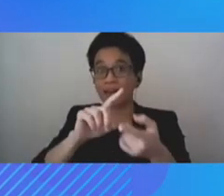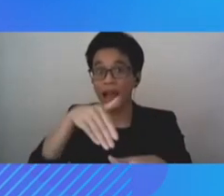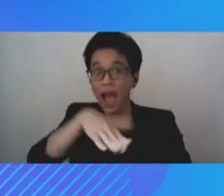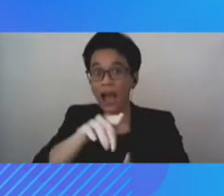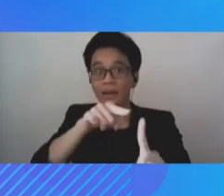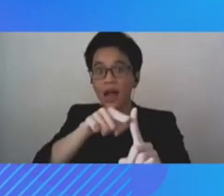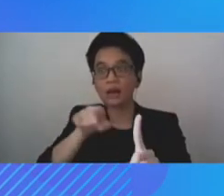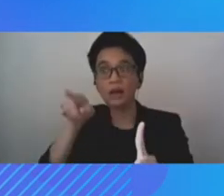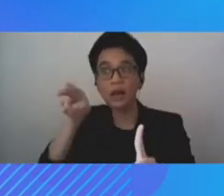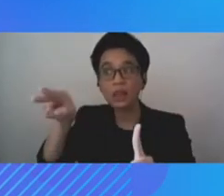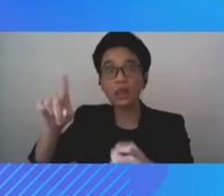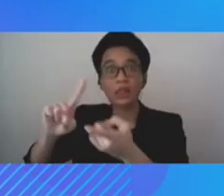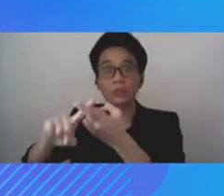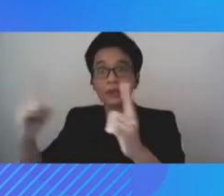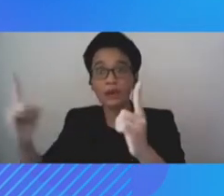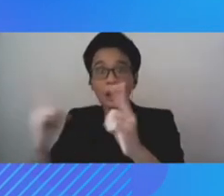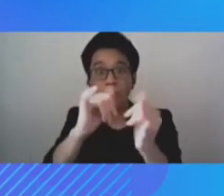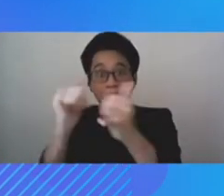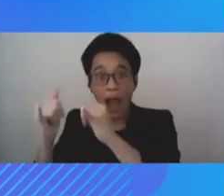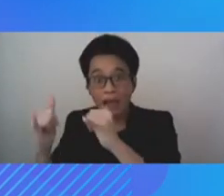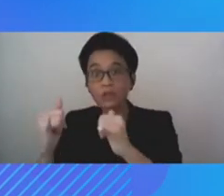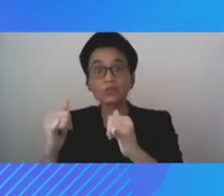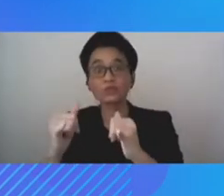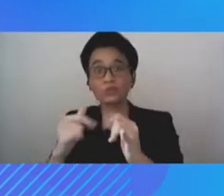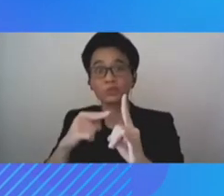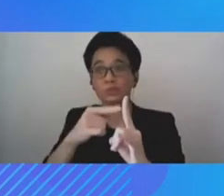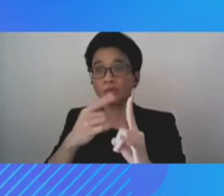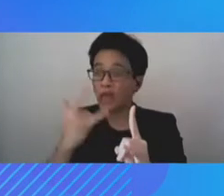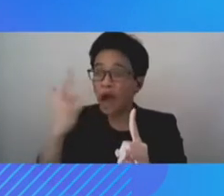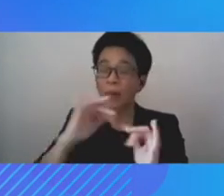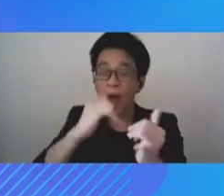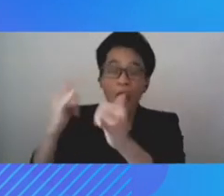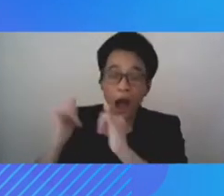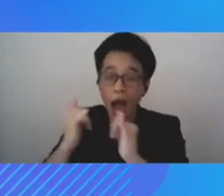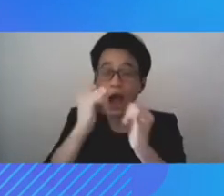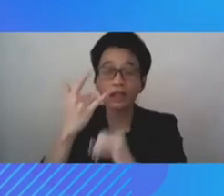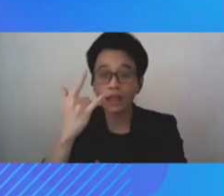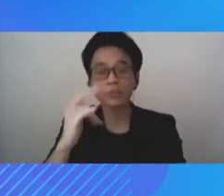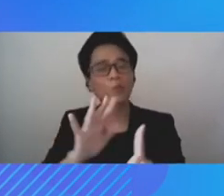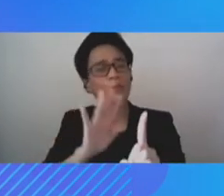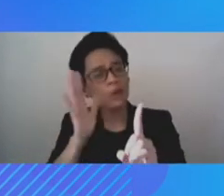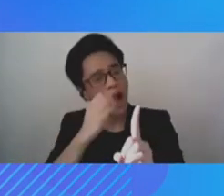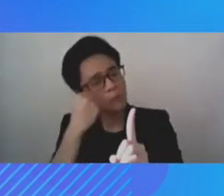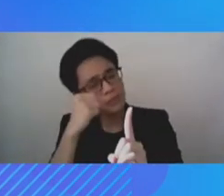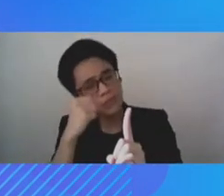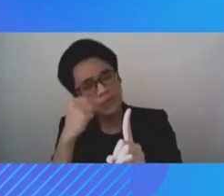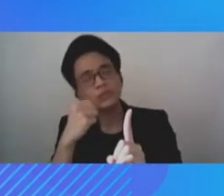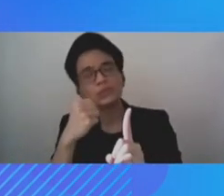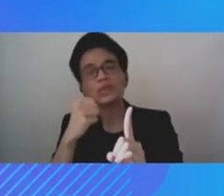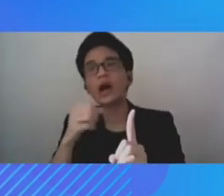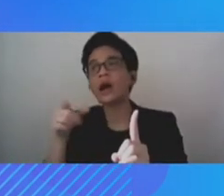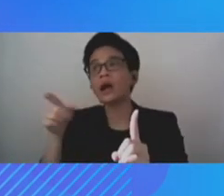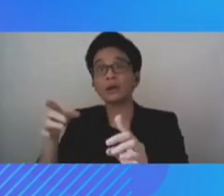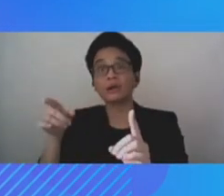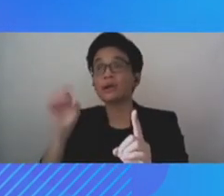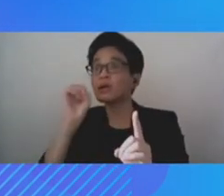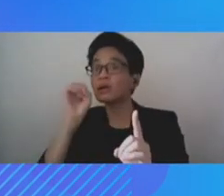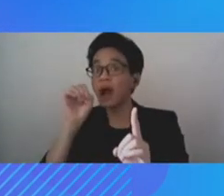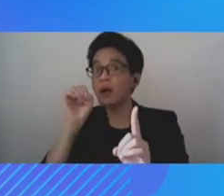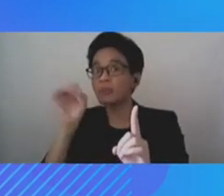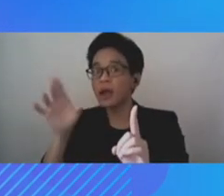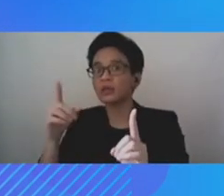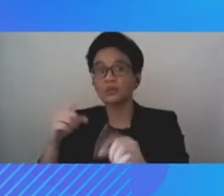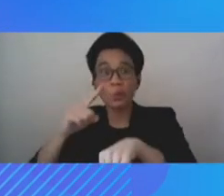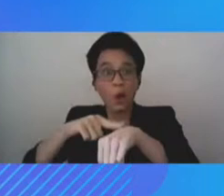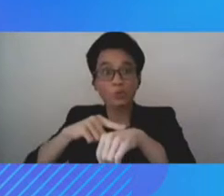nggak bisa semua orang harus main sama kamu, ada saatnya dia nggak mau main. Saya juga bilang sama temennya, kalau kamu tidak mau main kamu